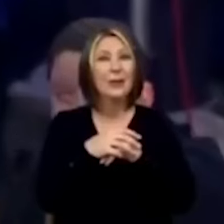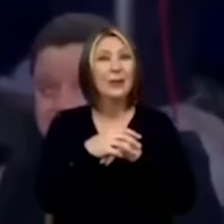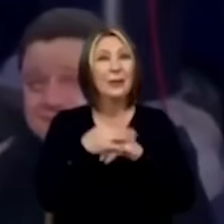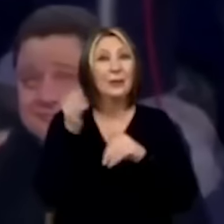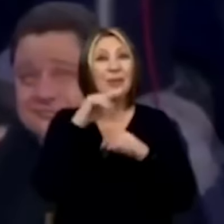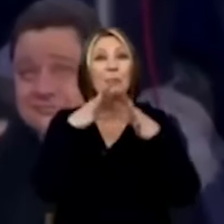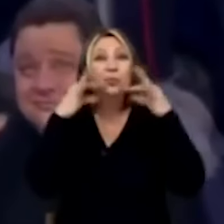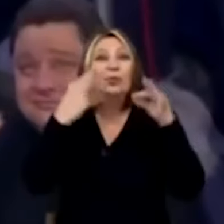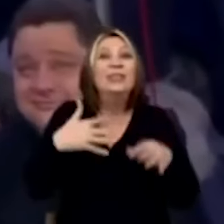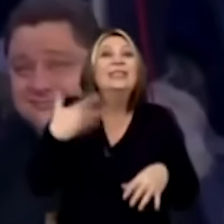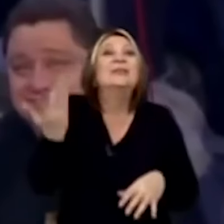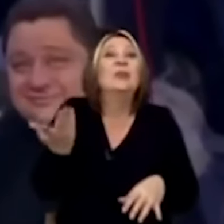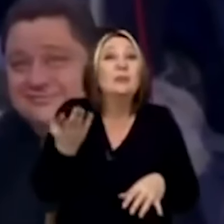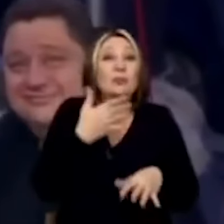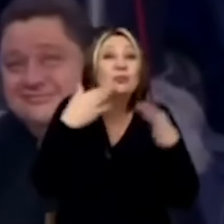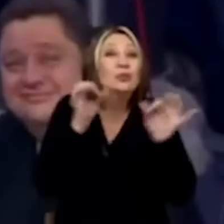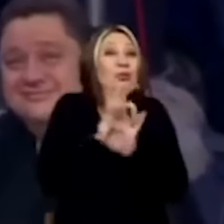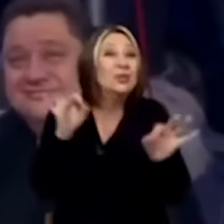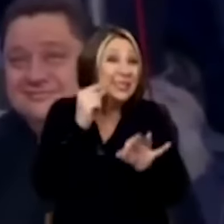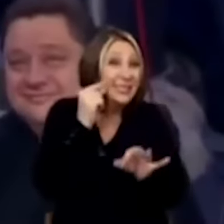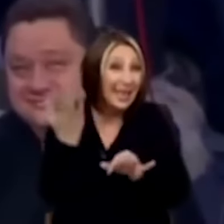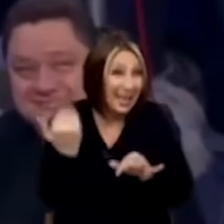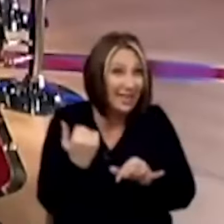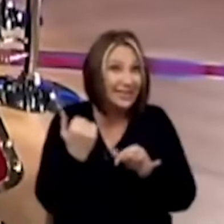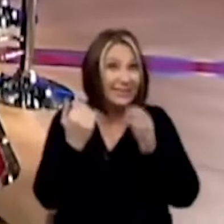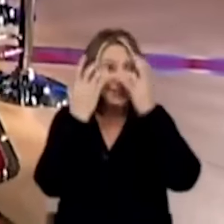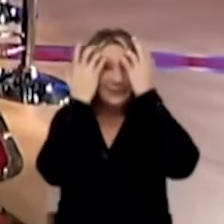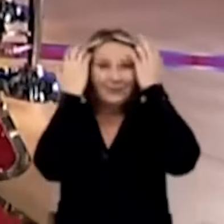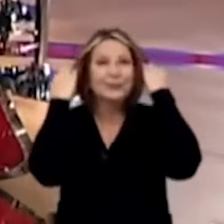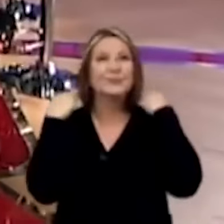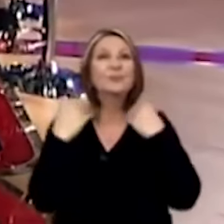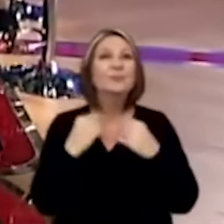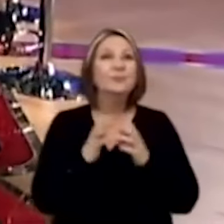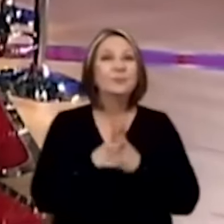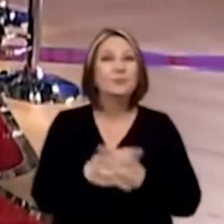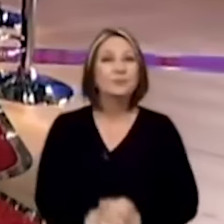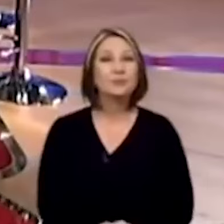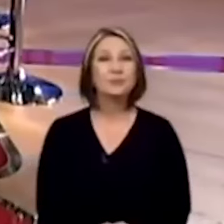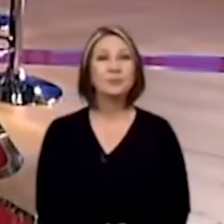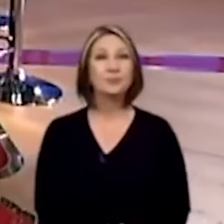Bir daha mutlu insan istemiyor. Çok çok herkes... cool gidiyor, çok rahat gidiyor.